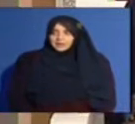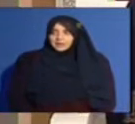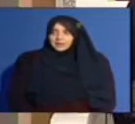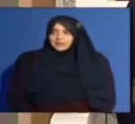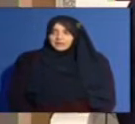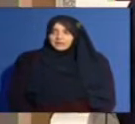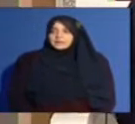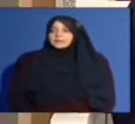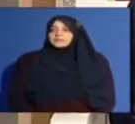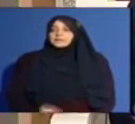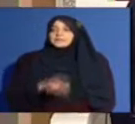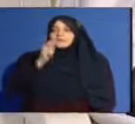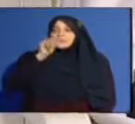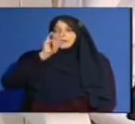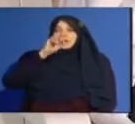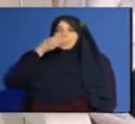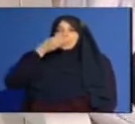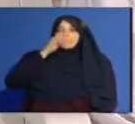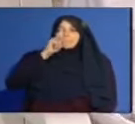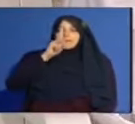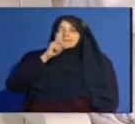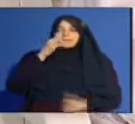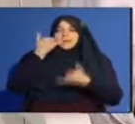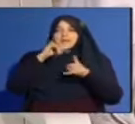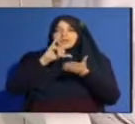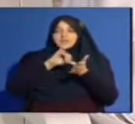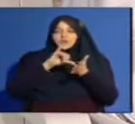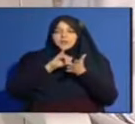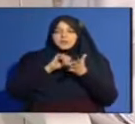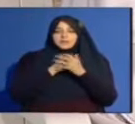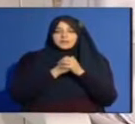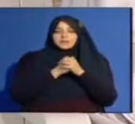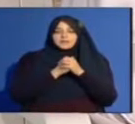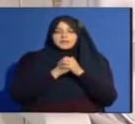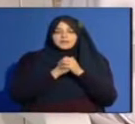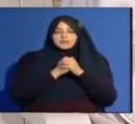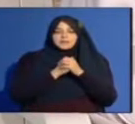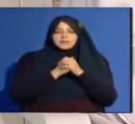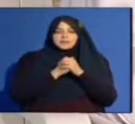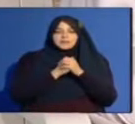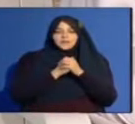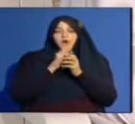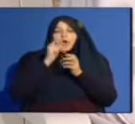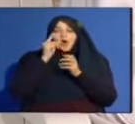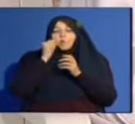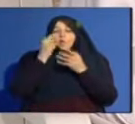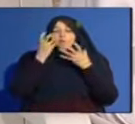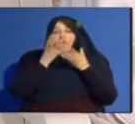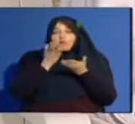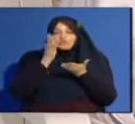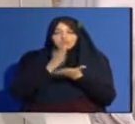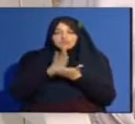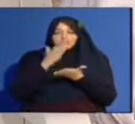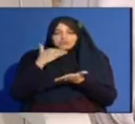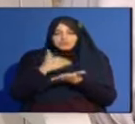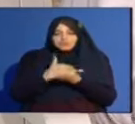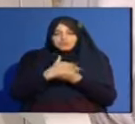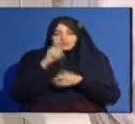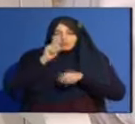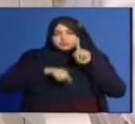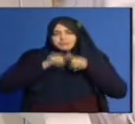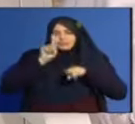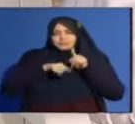أحمد من العاصمة. أولا يا أختي، هذا الأب الذي يريد أن يقسم بعض